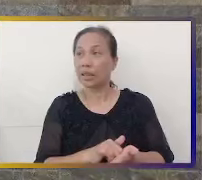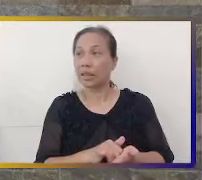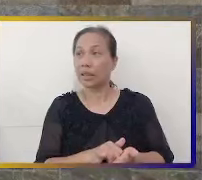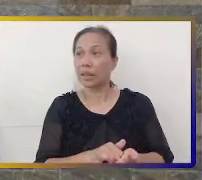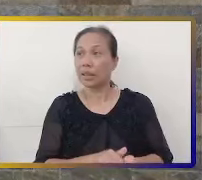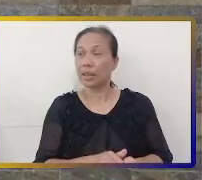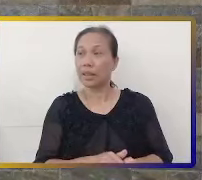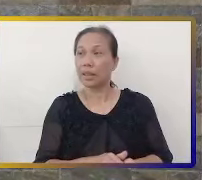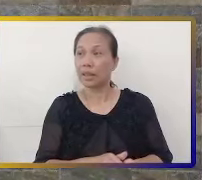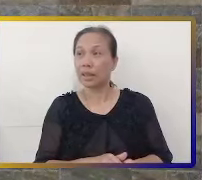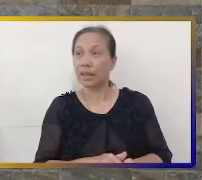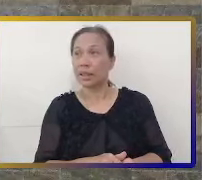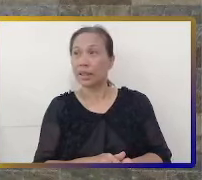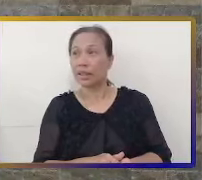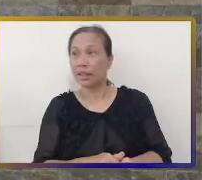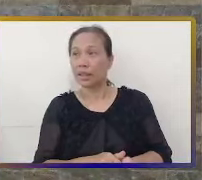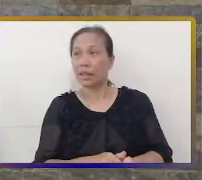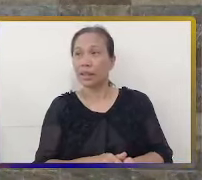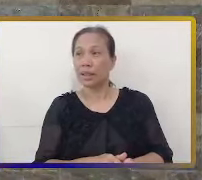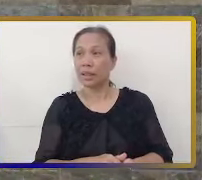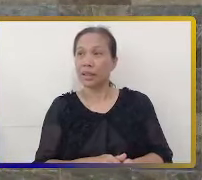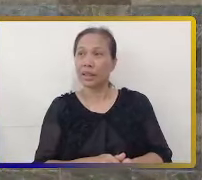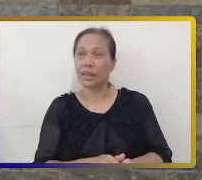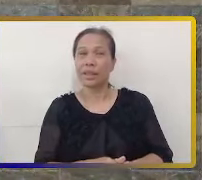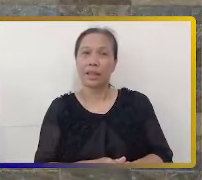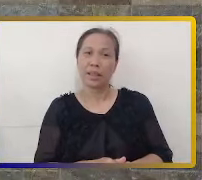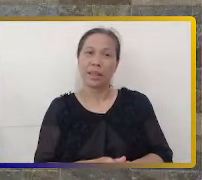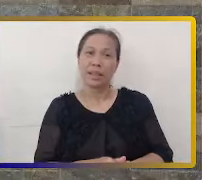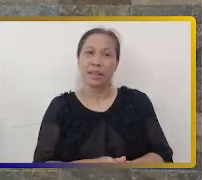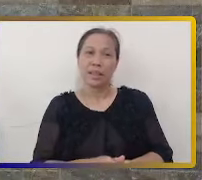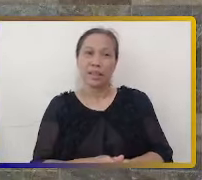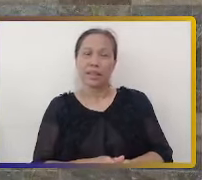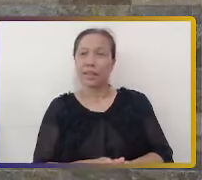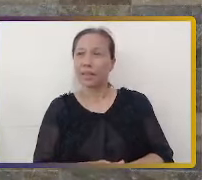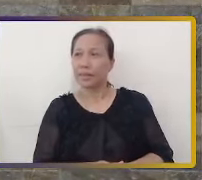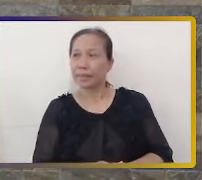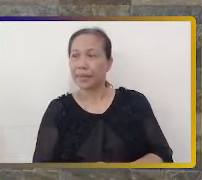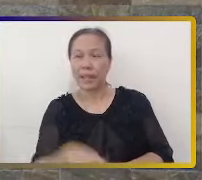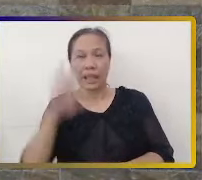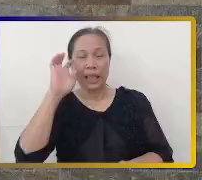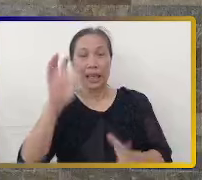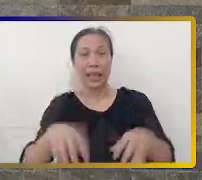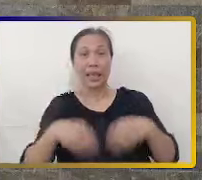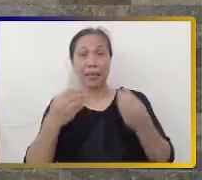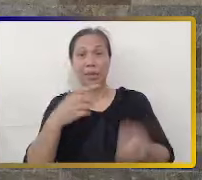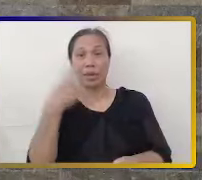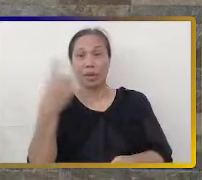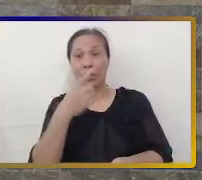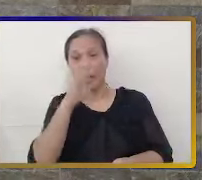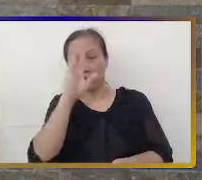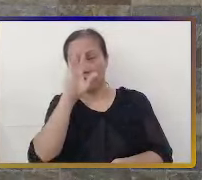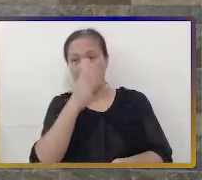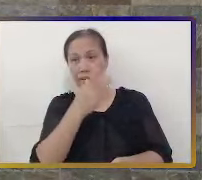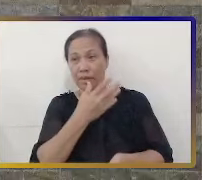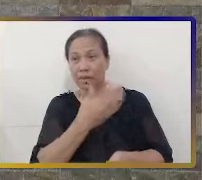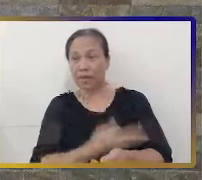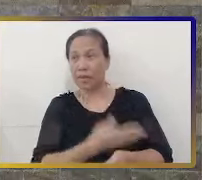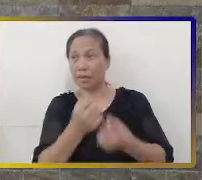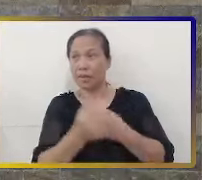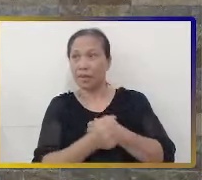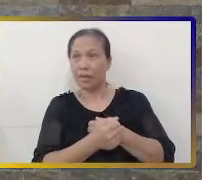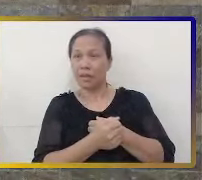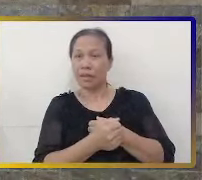gave his only begot in son now kapag Nagbigay ka mga kapatid ng tid in offering mo Kinikilala mo